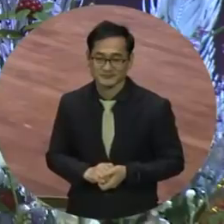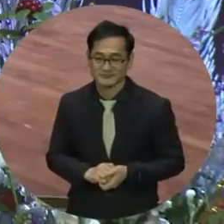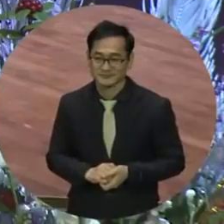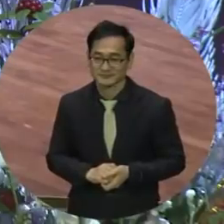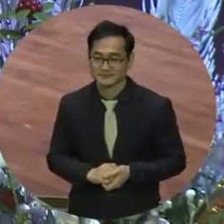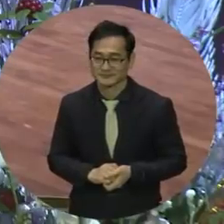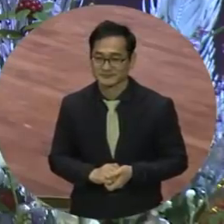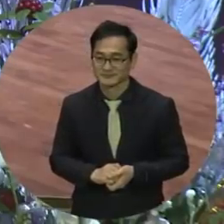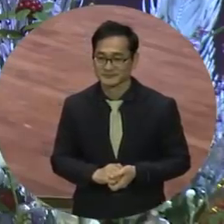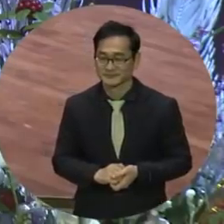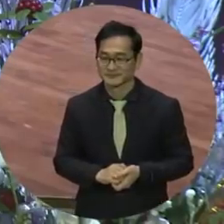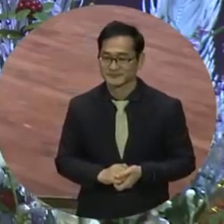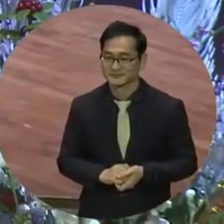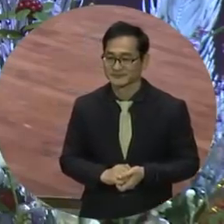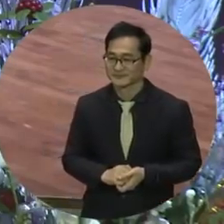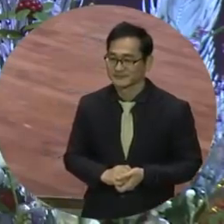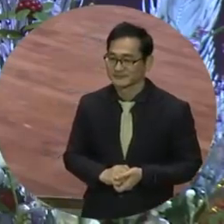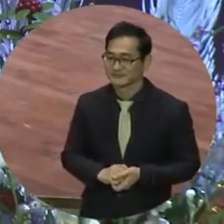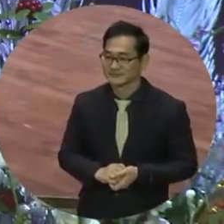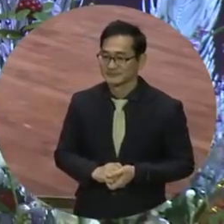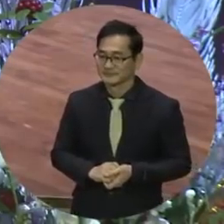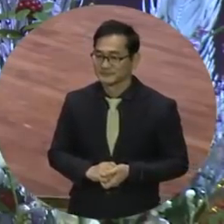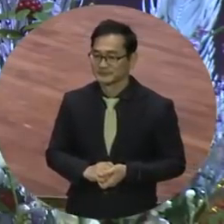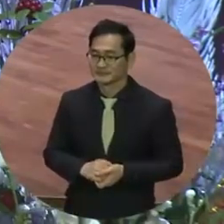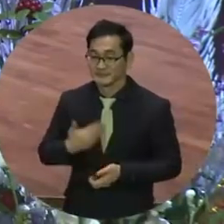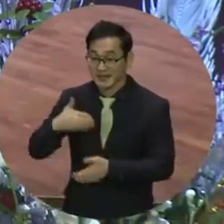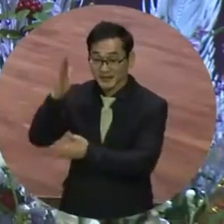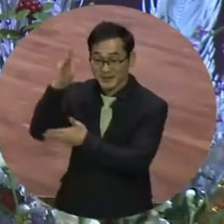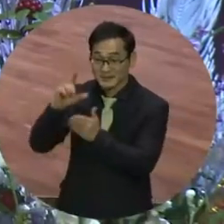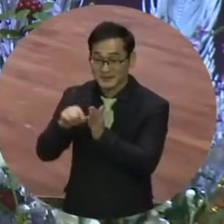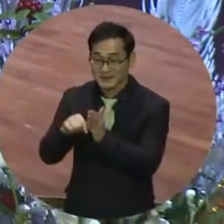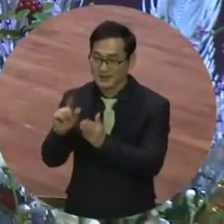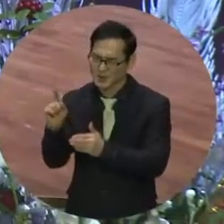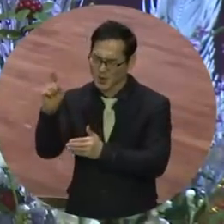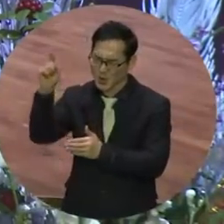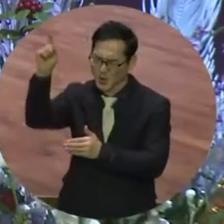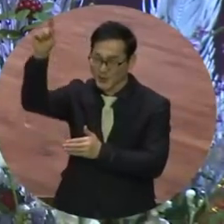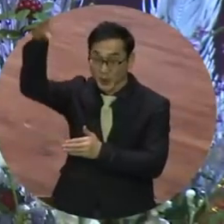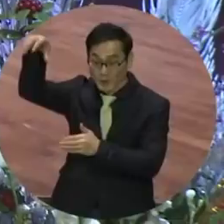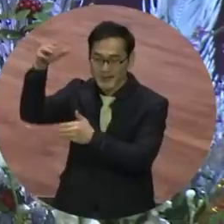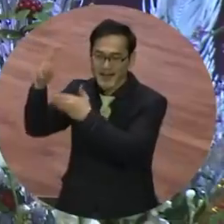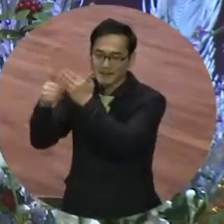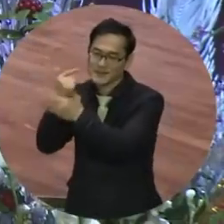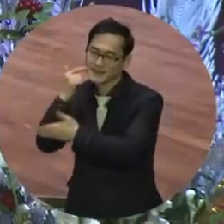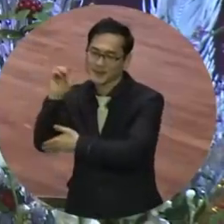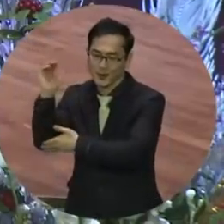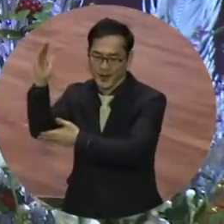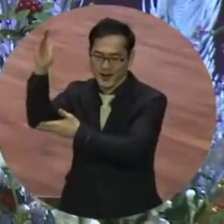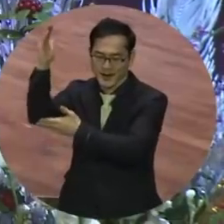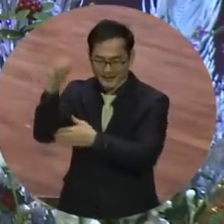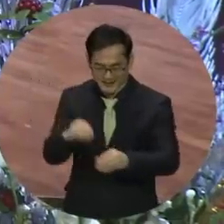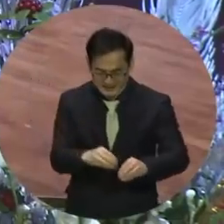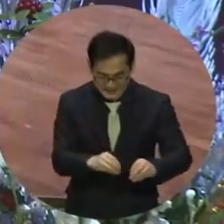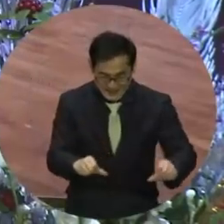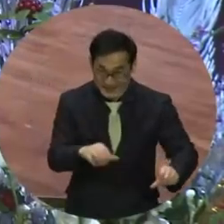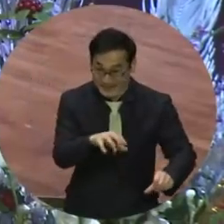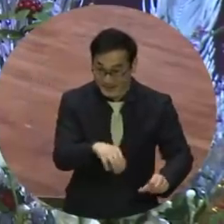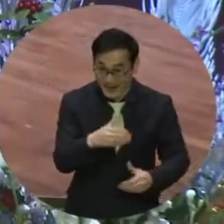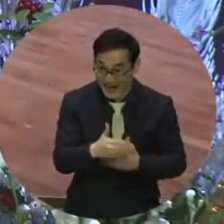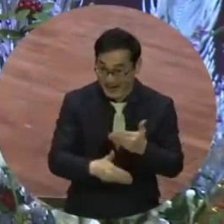페스티벌 하면서 제가 말씀드렸죠. 지극히 높은 곳에서는 하나님께 영광이요. 땅에서는